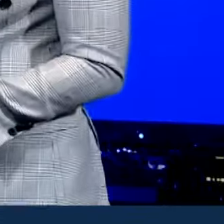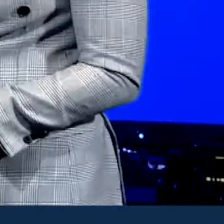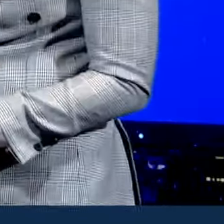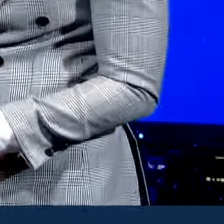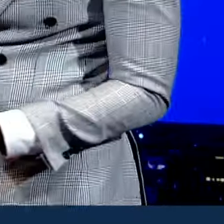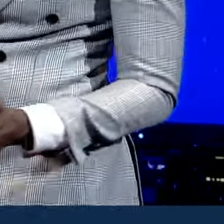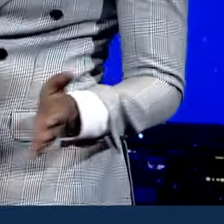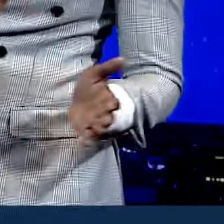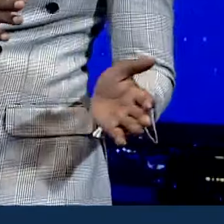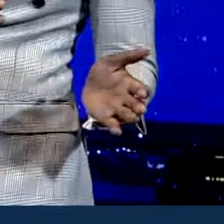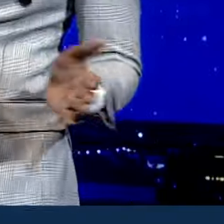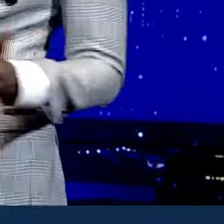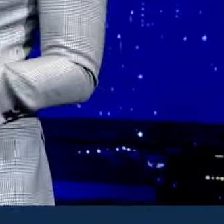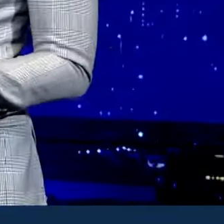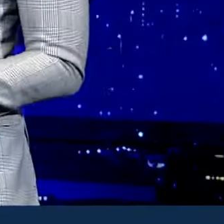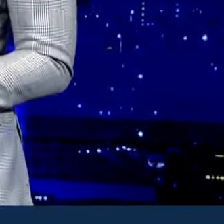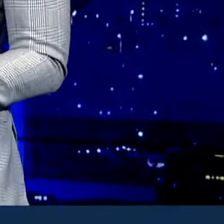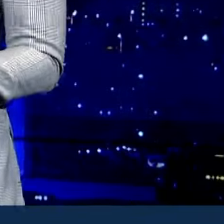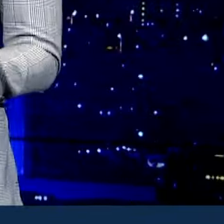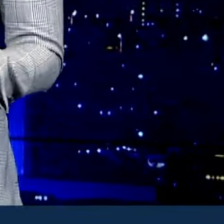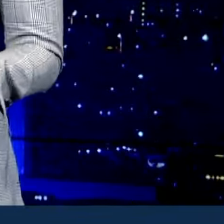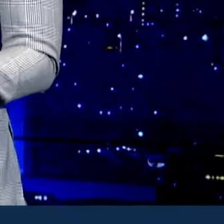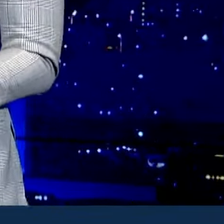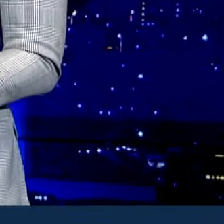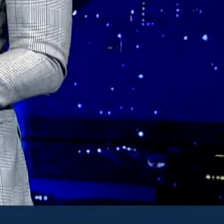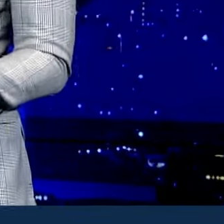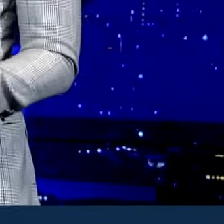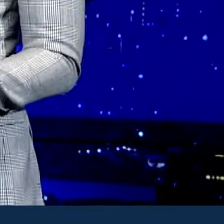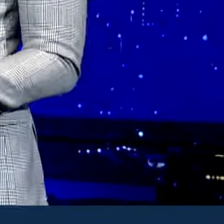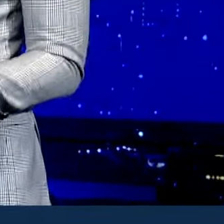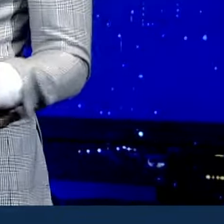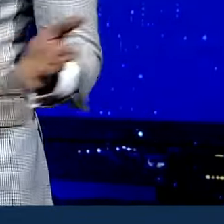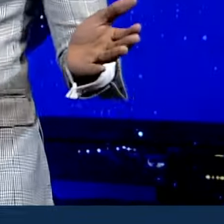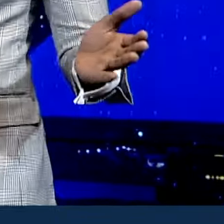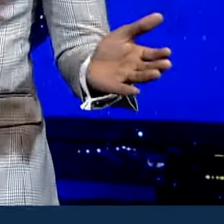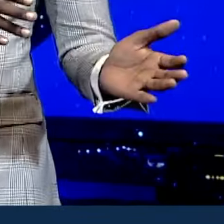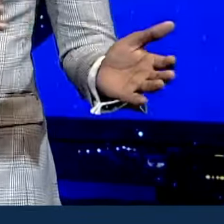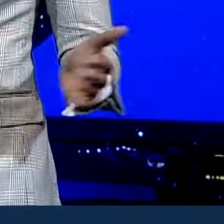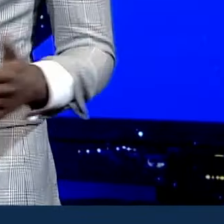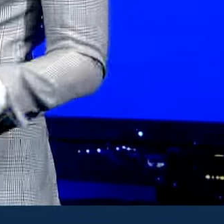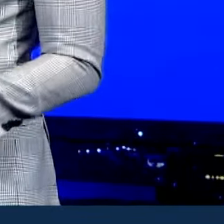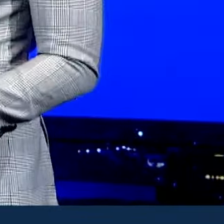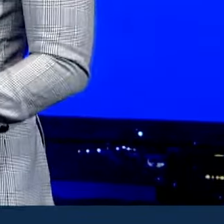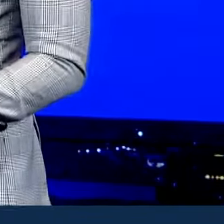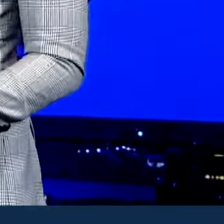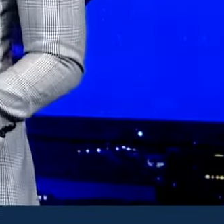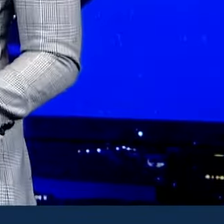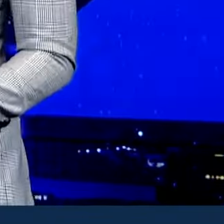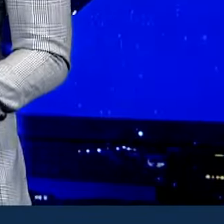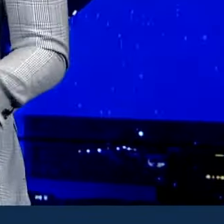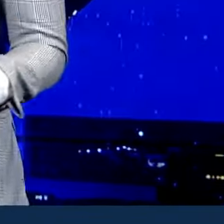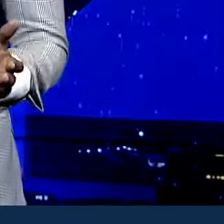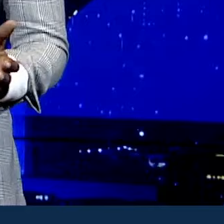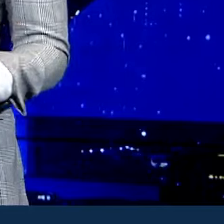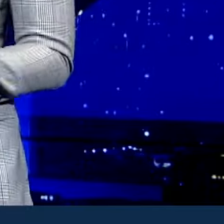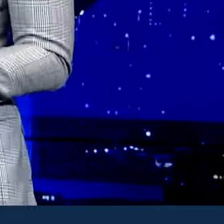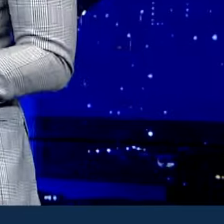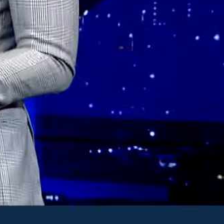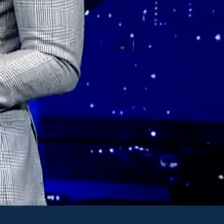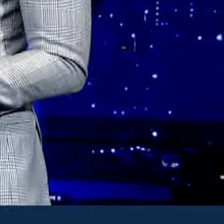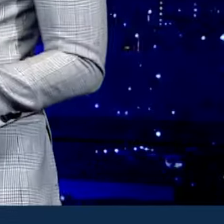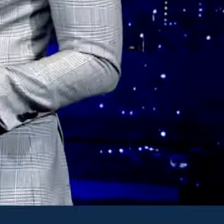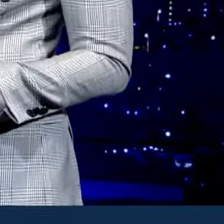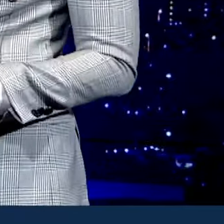underground. Nini umuntu wakora ariko byarangiye. Itabizwi ntabwo babazi umwanya byagutwaye. Iyo myaka icumi